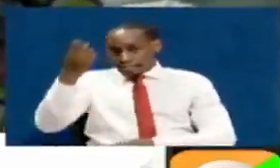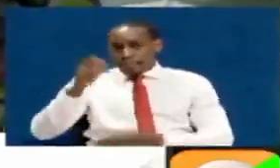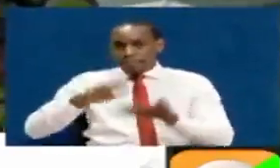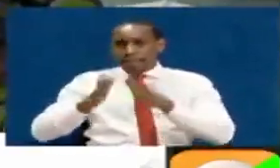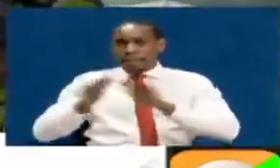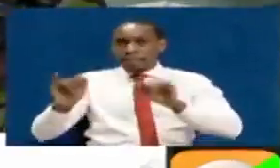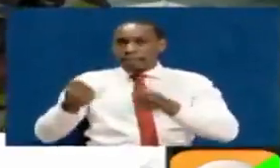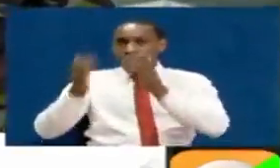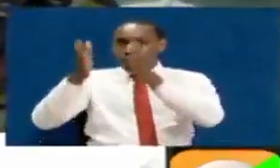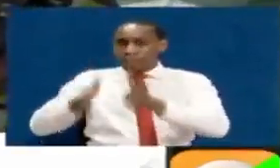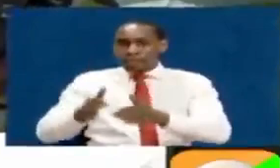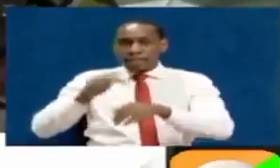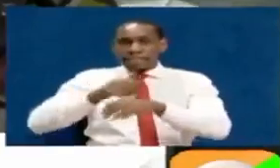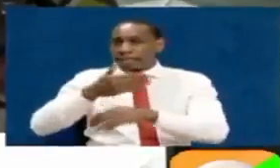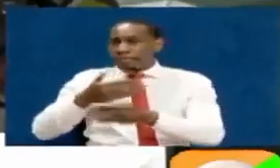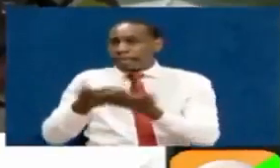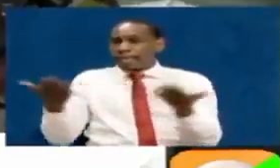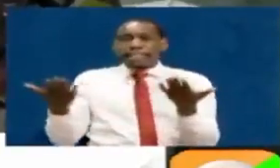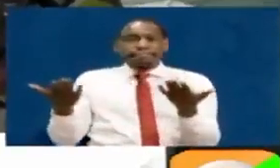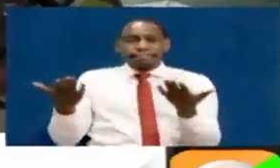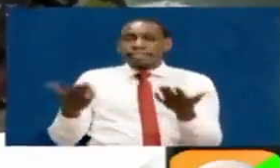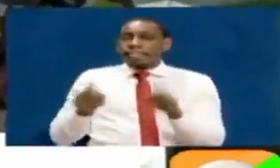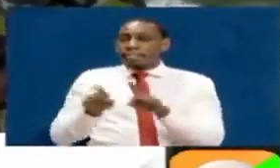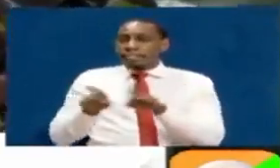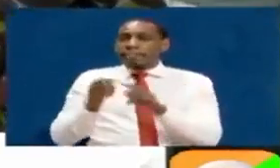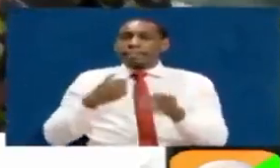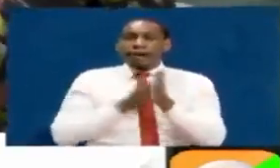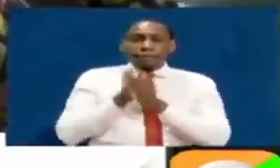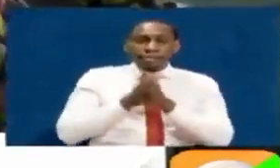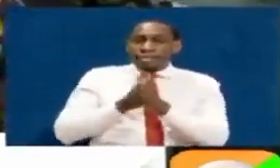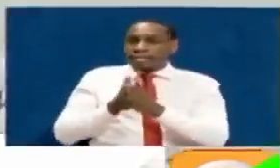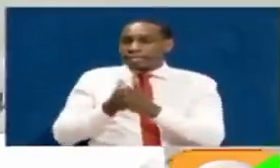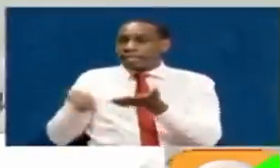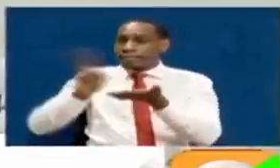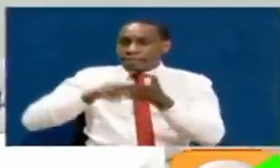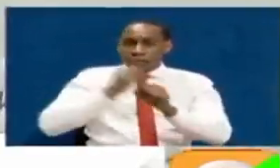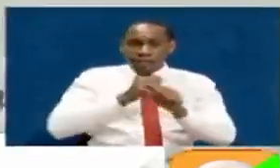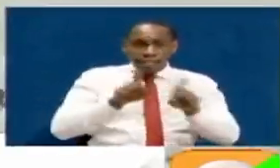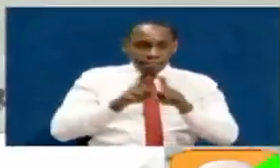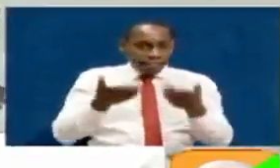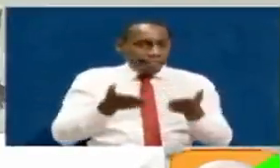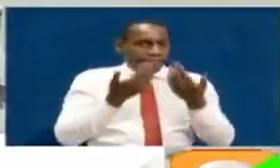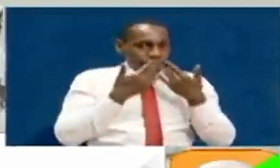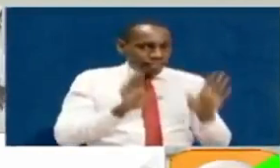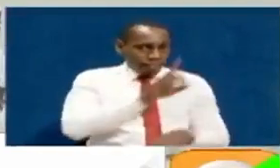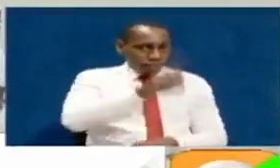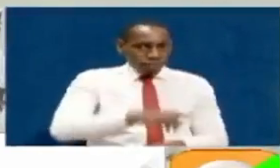mwanahabari. Je, kuna wakati wote pengine inafika ukatamani tena kurudia ile kazi, ama hapa sasa wewe umefika?